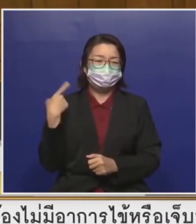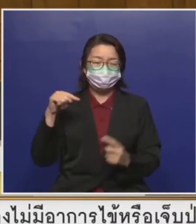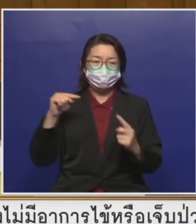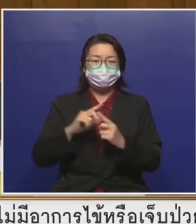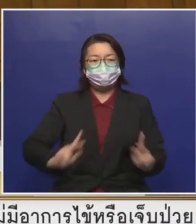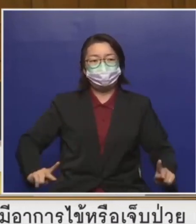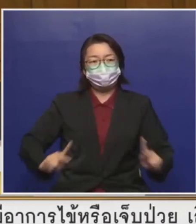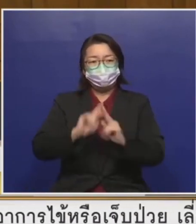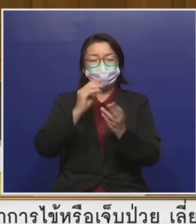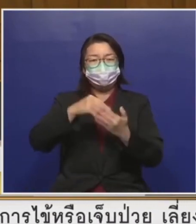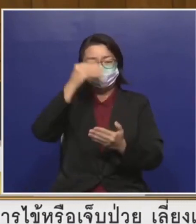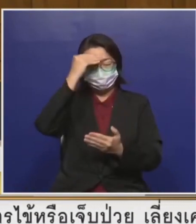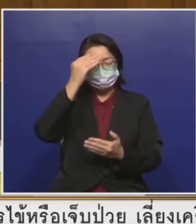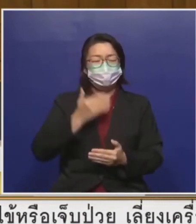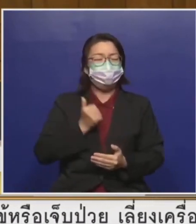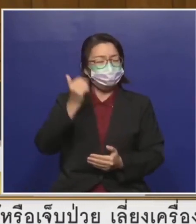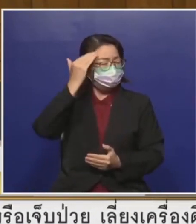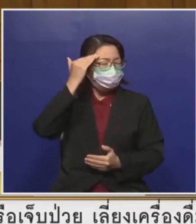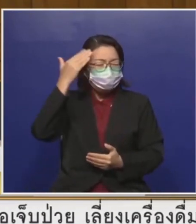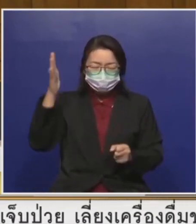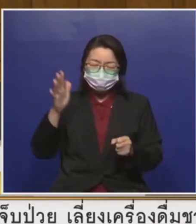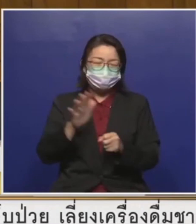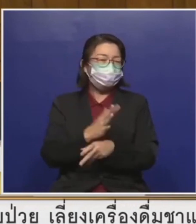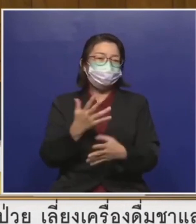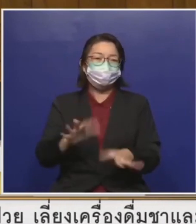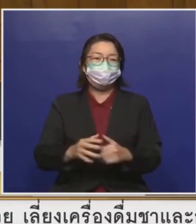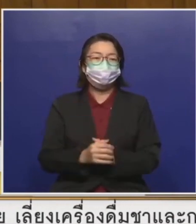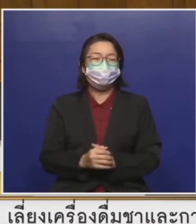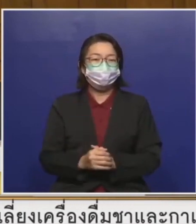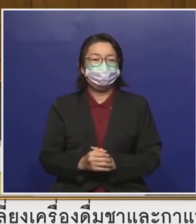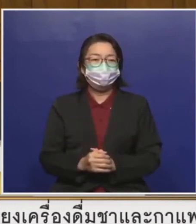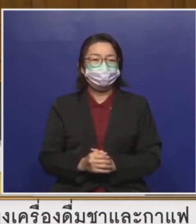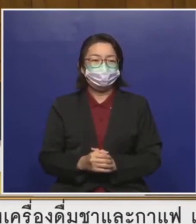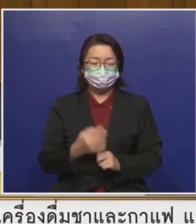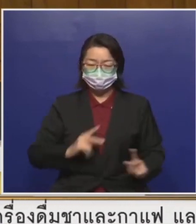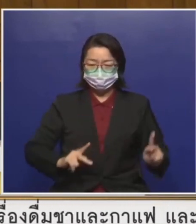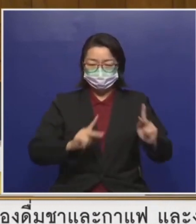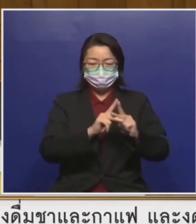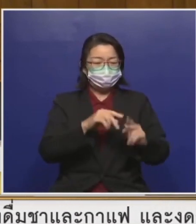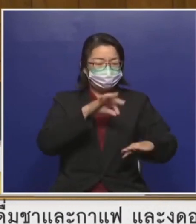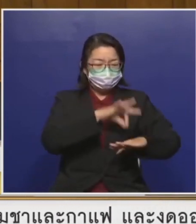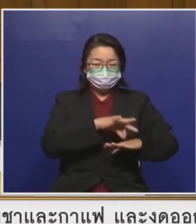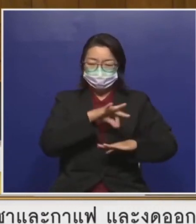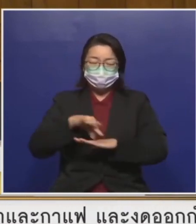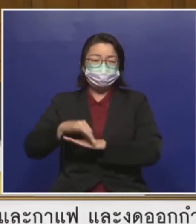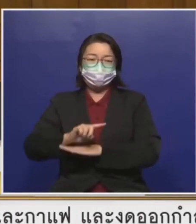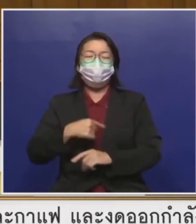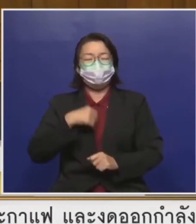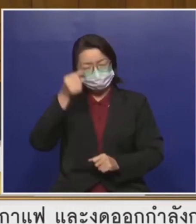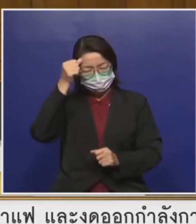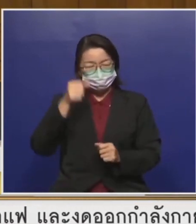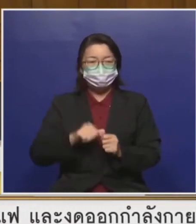มรู้หมดนะฮะใครเป็นเคยอยู่กระทรวงไหนผมรู้แต่ผมไม่พูดอ่ะ